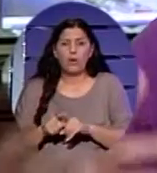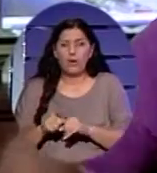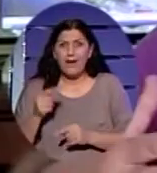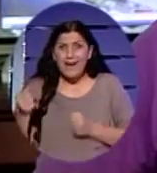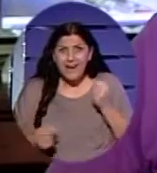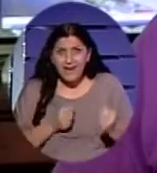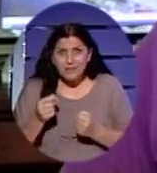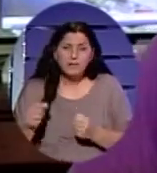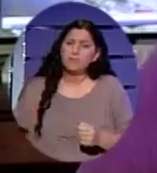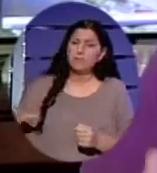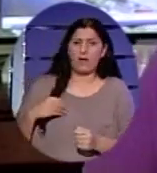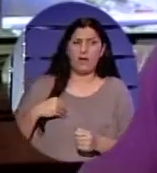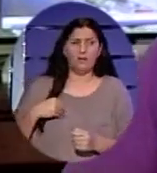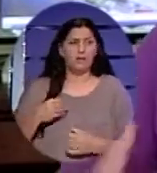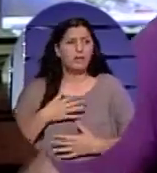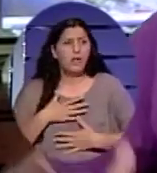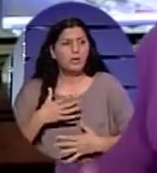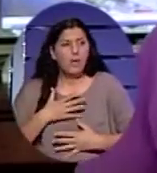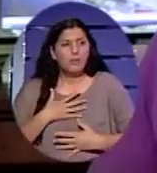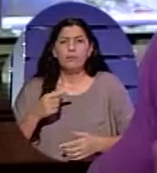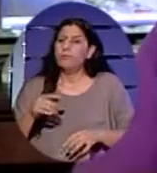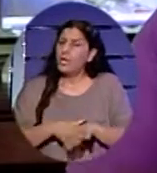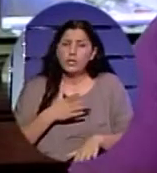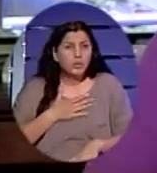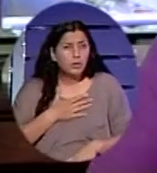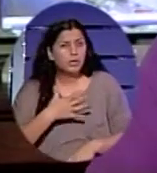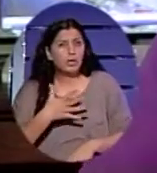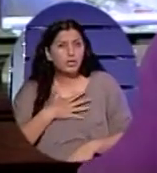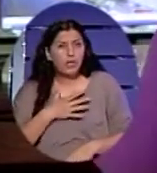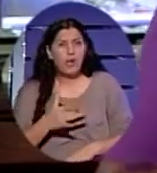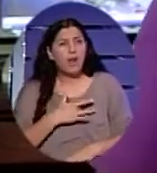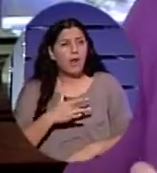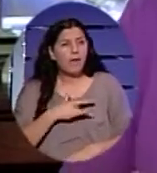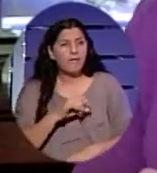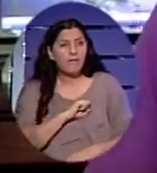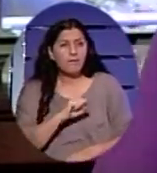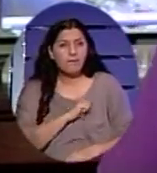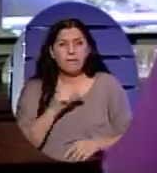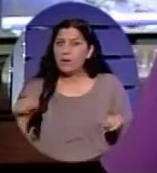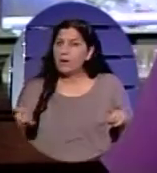כשרצת, אני רצתי, וכשהתנשפת, אני נשמתי, והלב שלי, הדפיקות עלו,